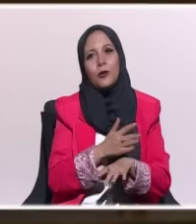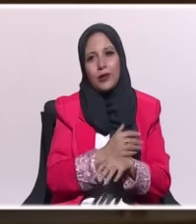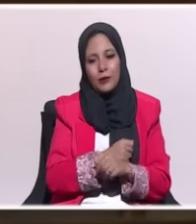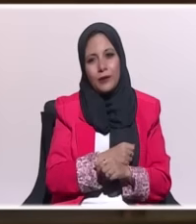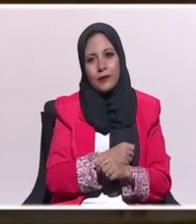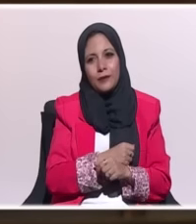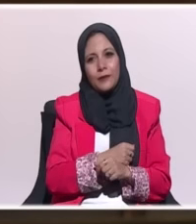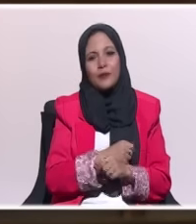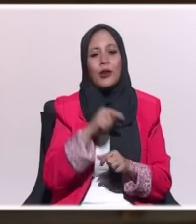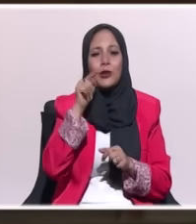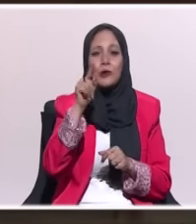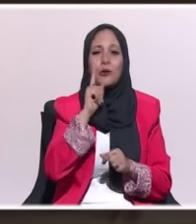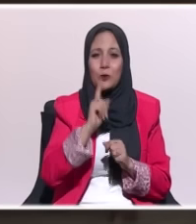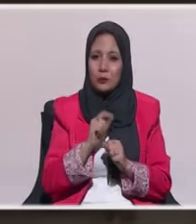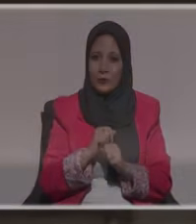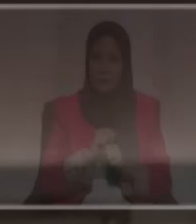طب دي مش ام دي.